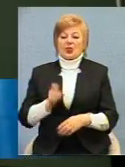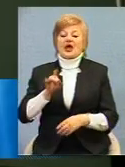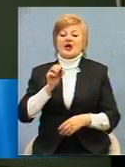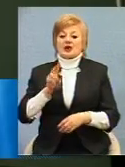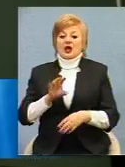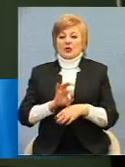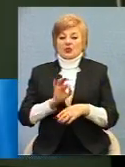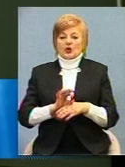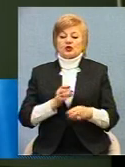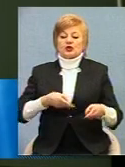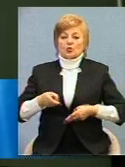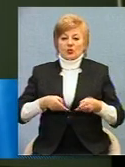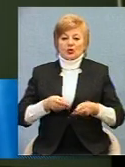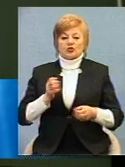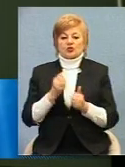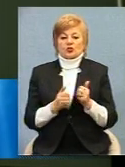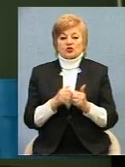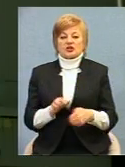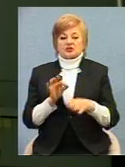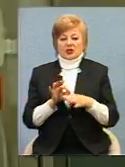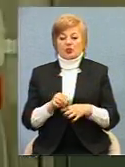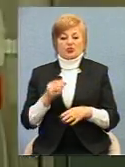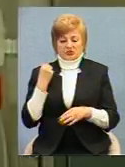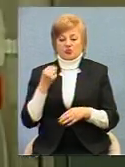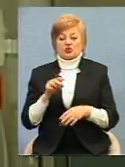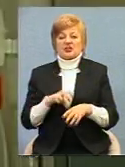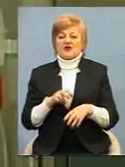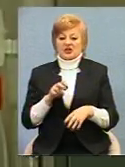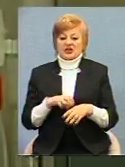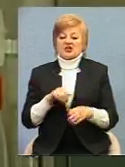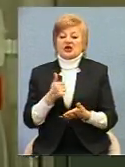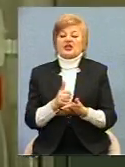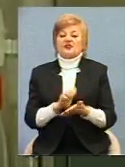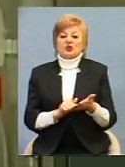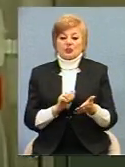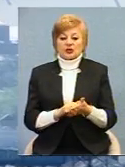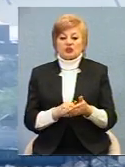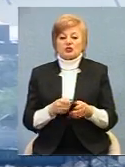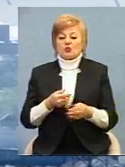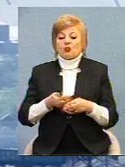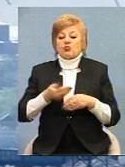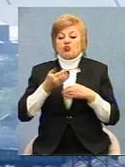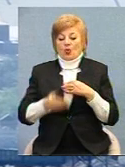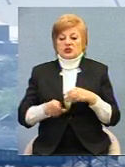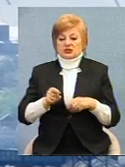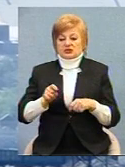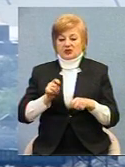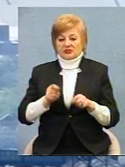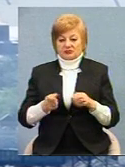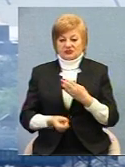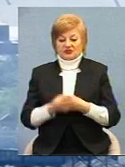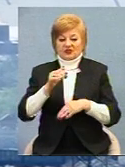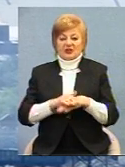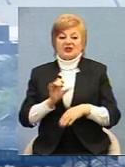Онкопатології у трійці операцій, котрі найчастіше проводять запорізькі хірурги. Головні причини частого діагностування раку – екологічна ситуація у регіоні,